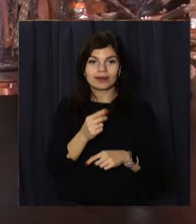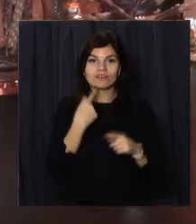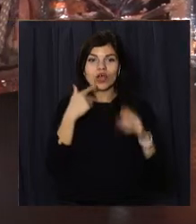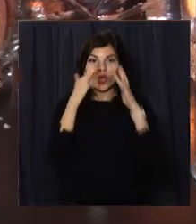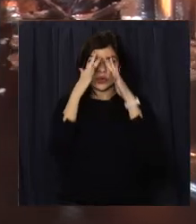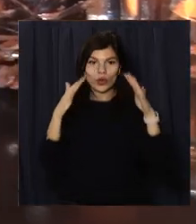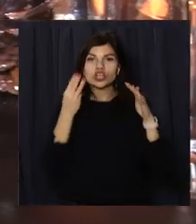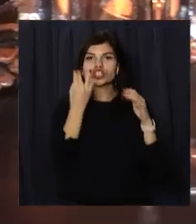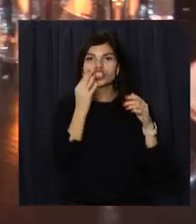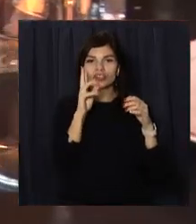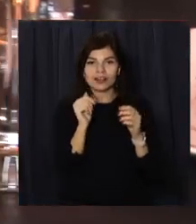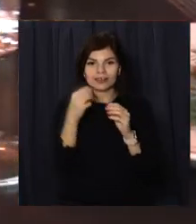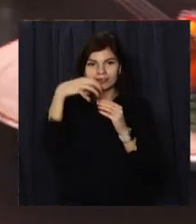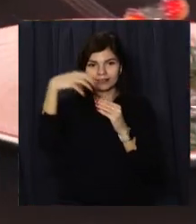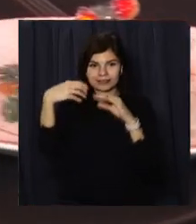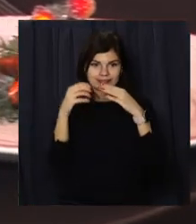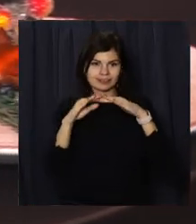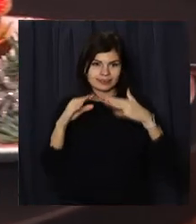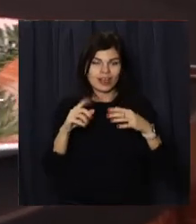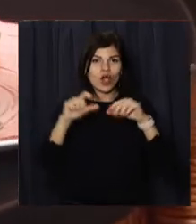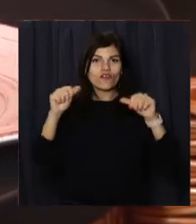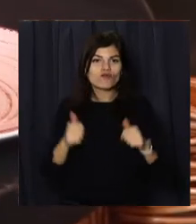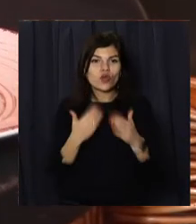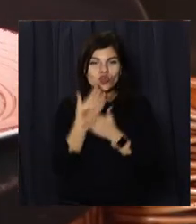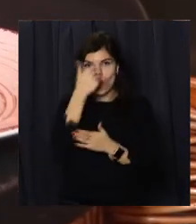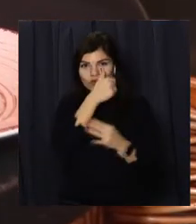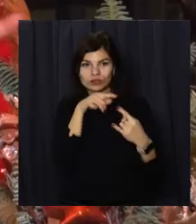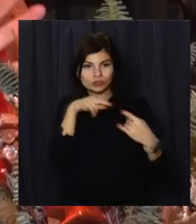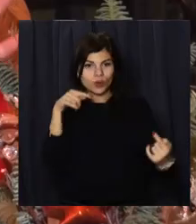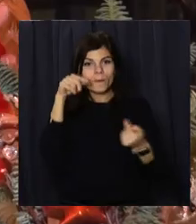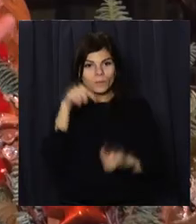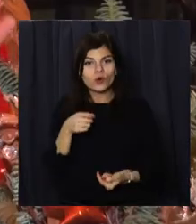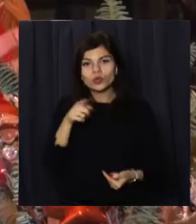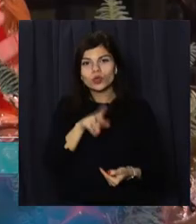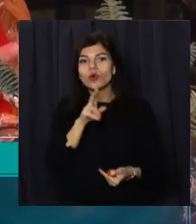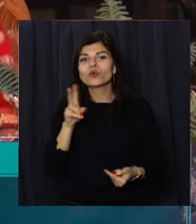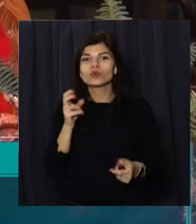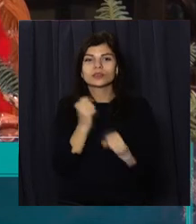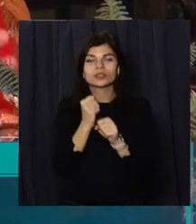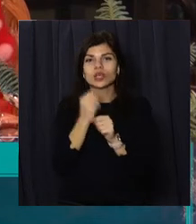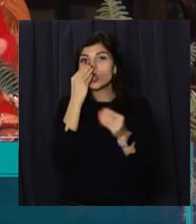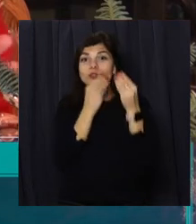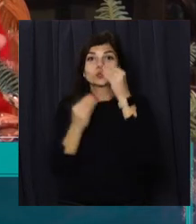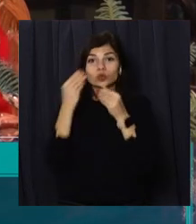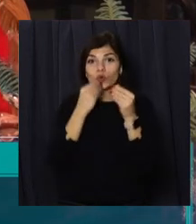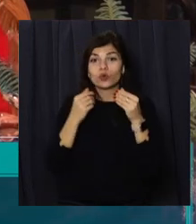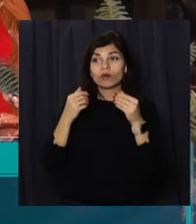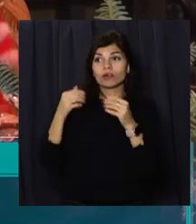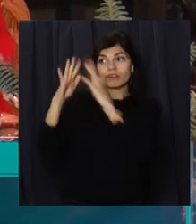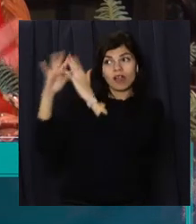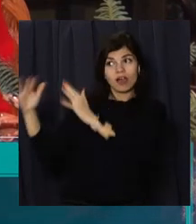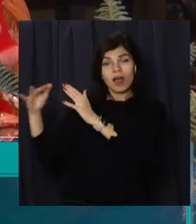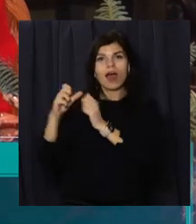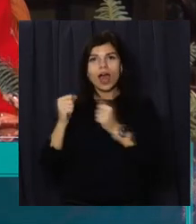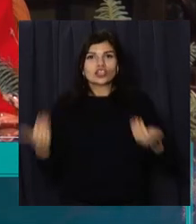новорічного столу підійде тим, хто встановлює штучну ялинку замість живої. Это одна общая композиция состоит из трех элементов,